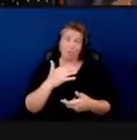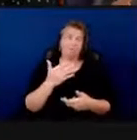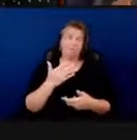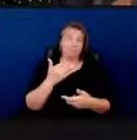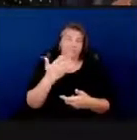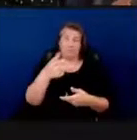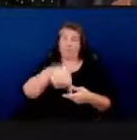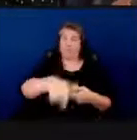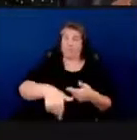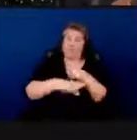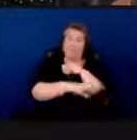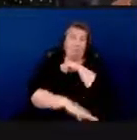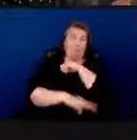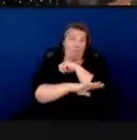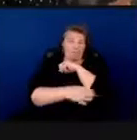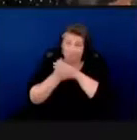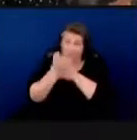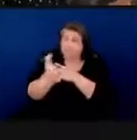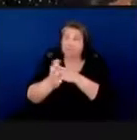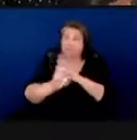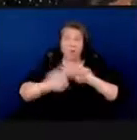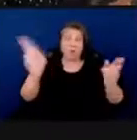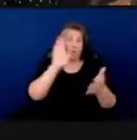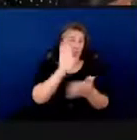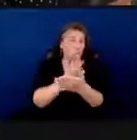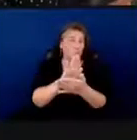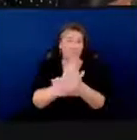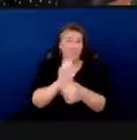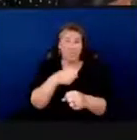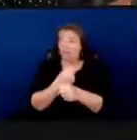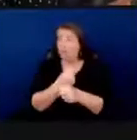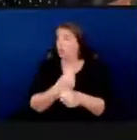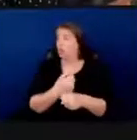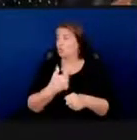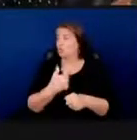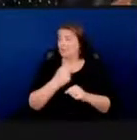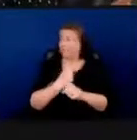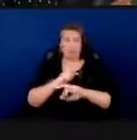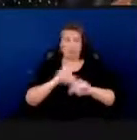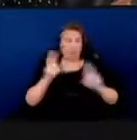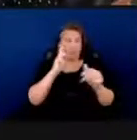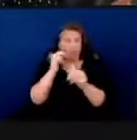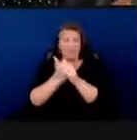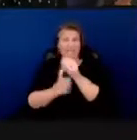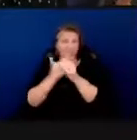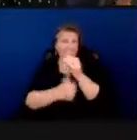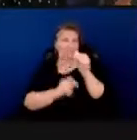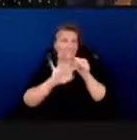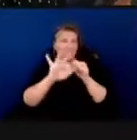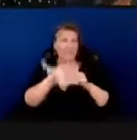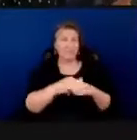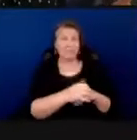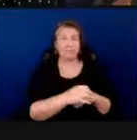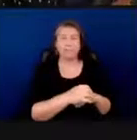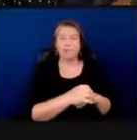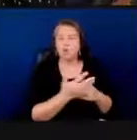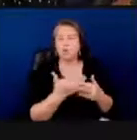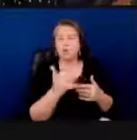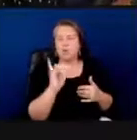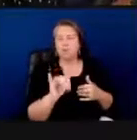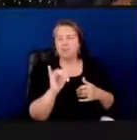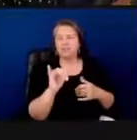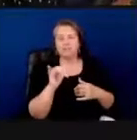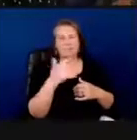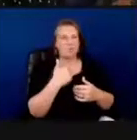ambayo tutafanya katika majira hii ya mapukutiko ili tuwe tumejiandaa